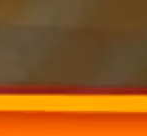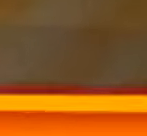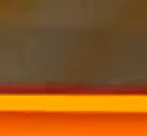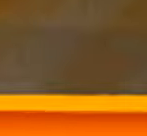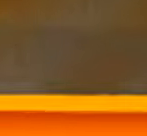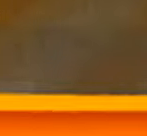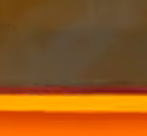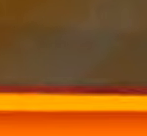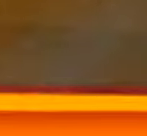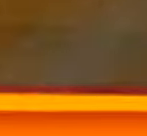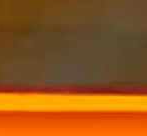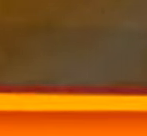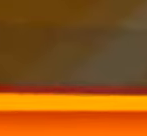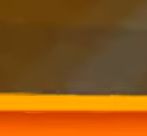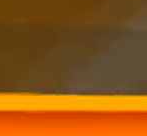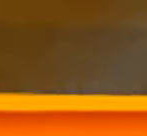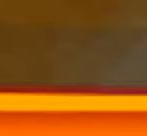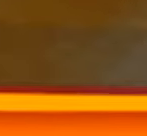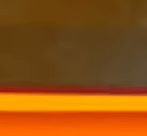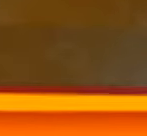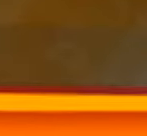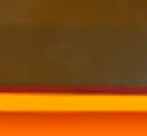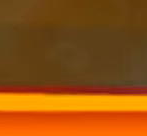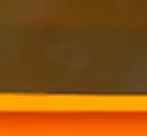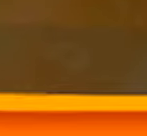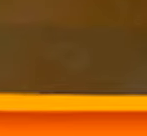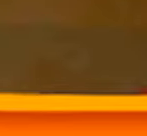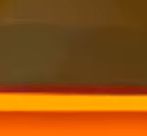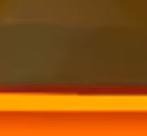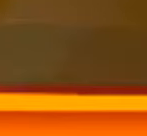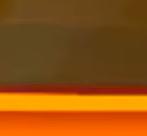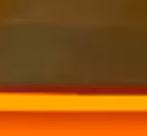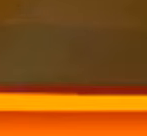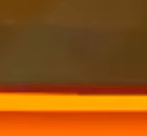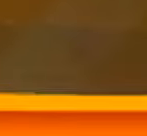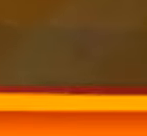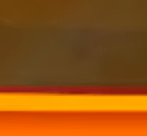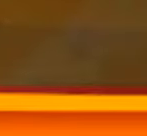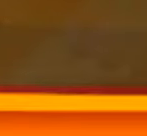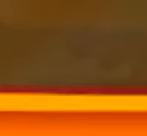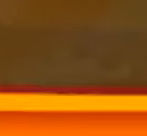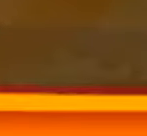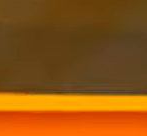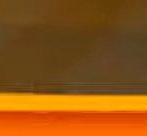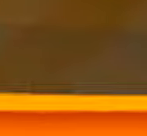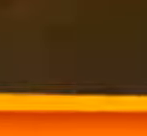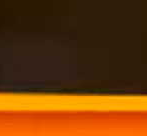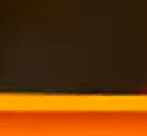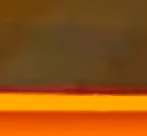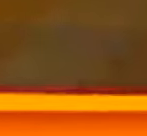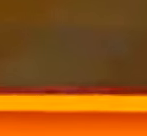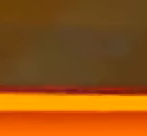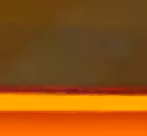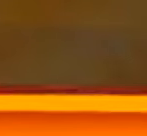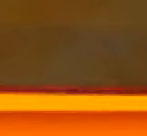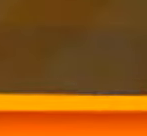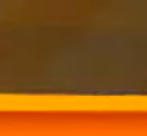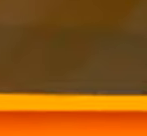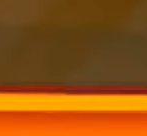ang mga sangkot sa gulo. Muntik pang madamay ang mismong kumukuha ng video.